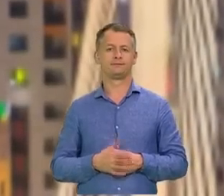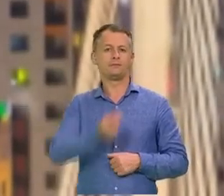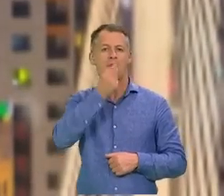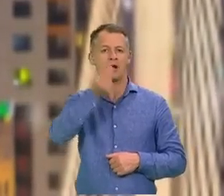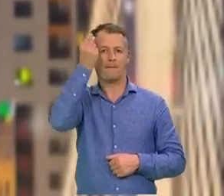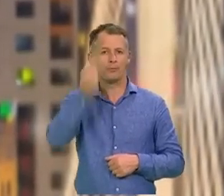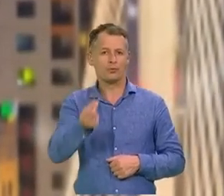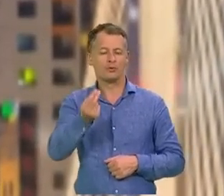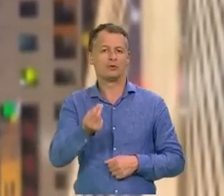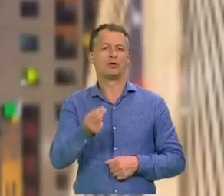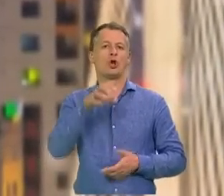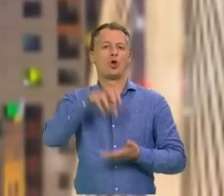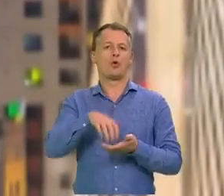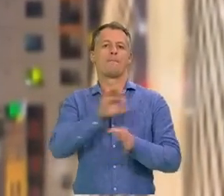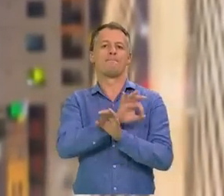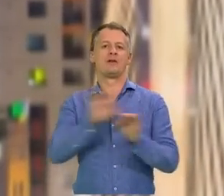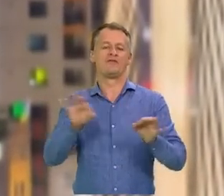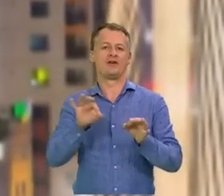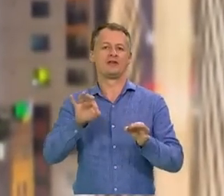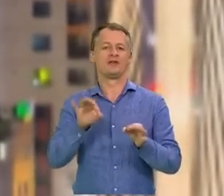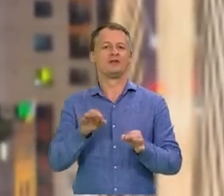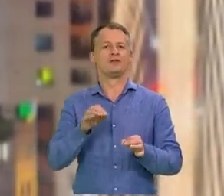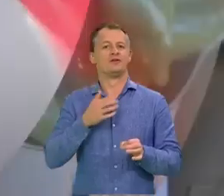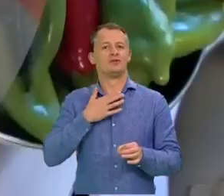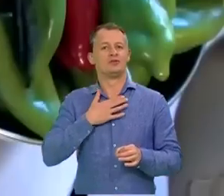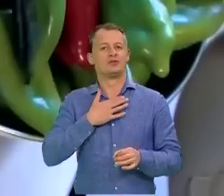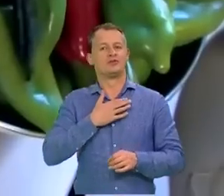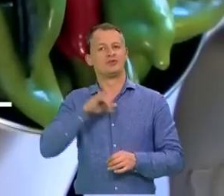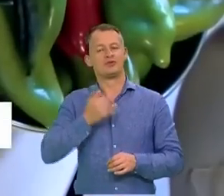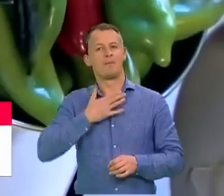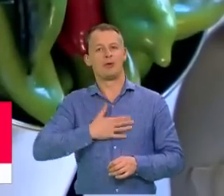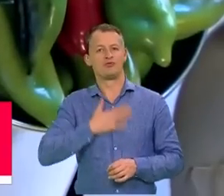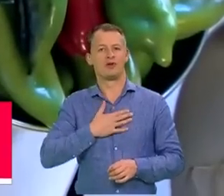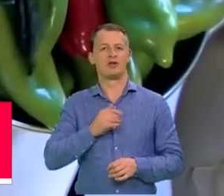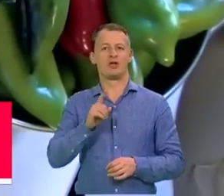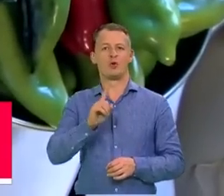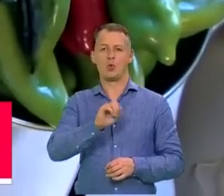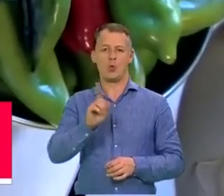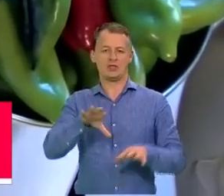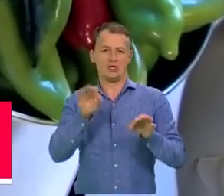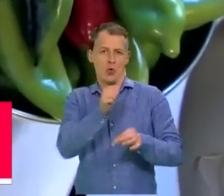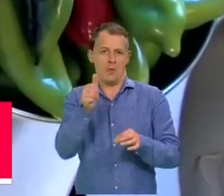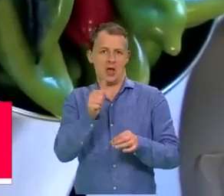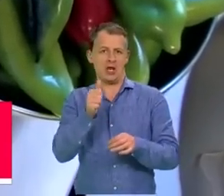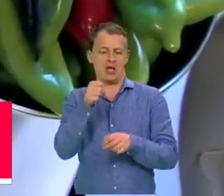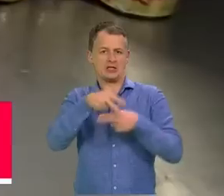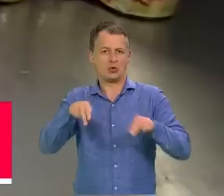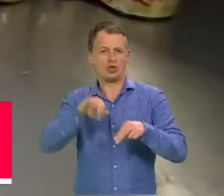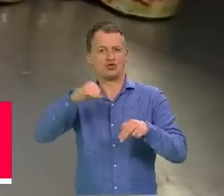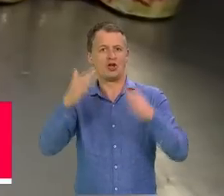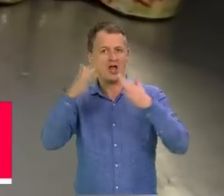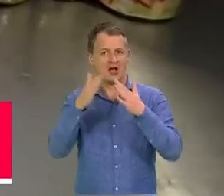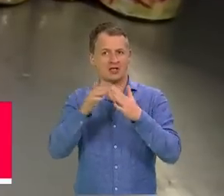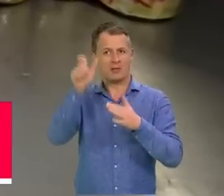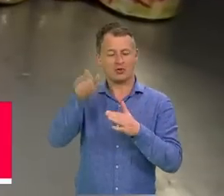Mâncarea bună, cadrul perfect și ospitalitatea nu se găsesc doar în restaurante, ci și în casele oamenilor la poarta cărora turiștii